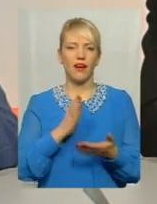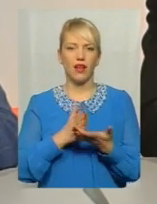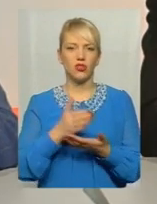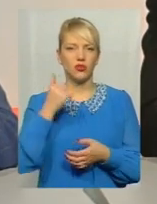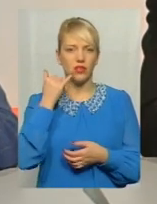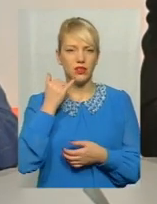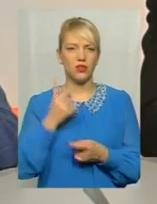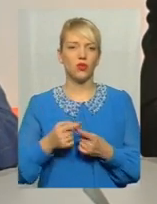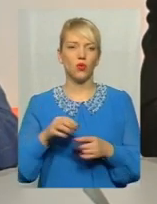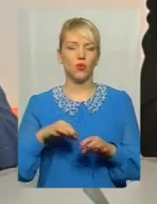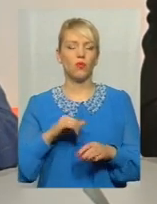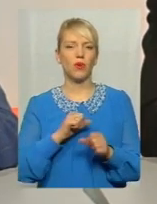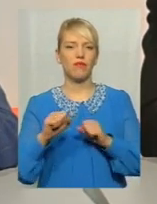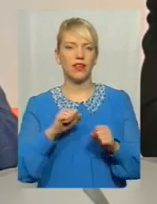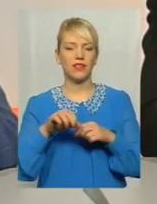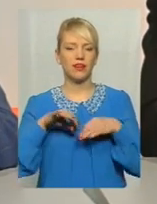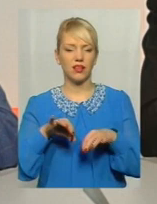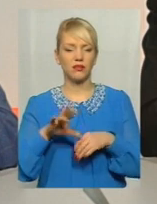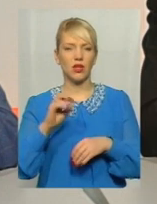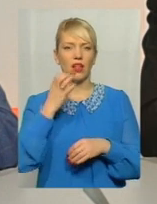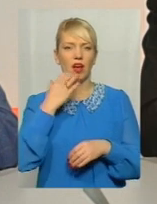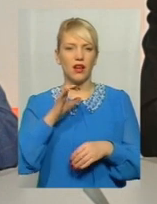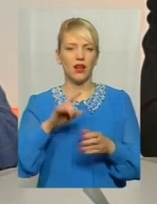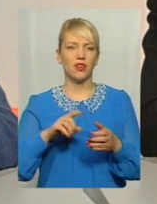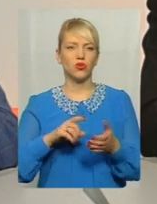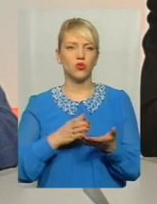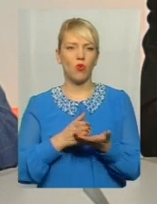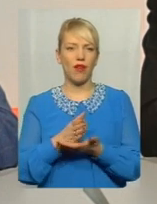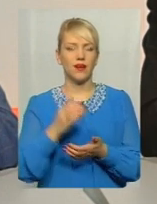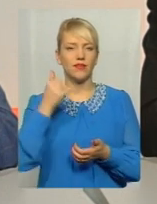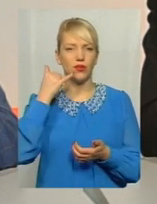транспорту, на гарячу лінію міської ради,